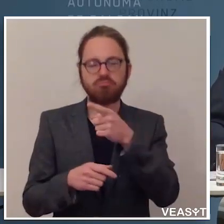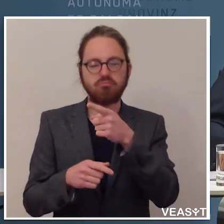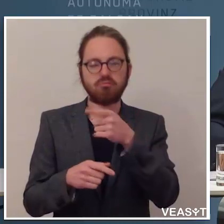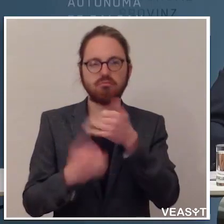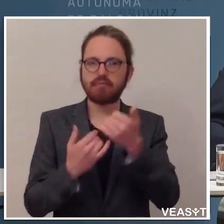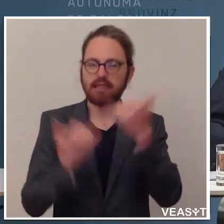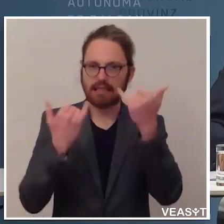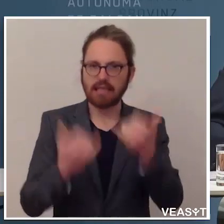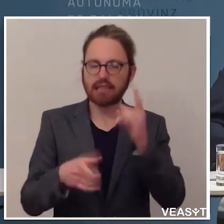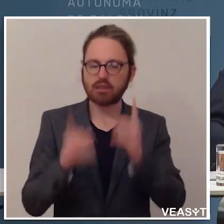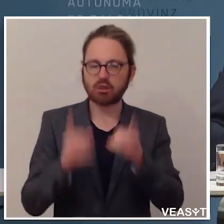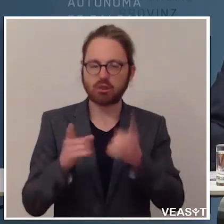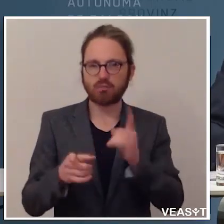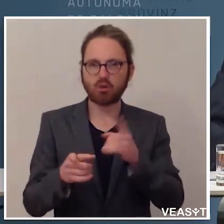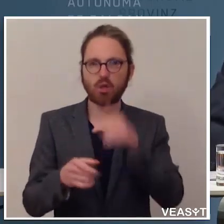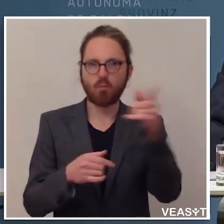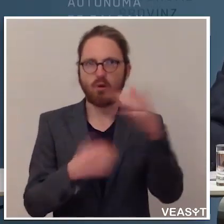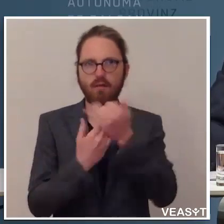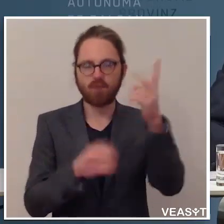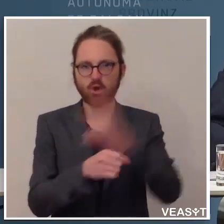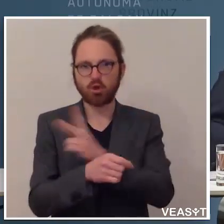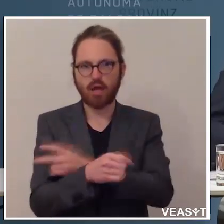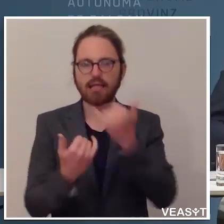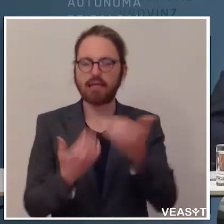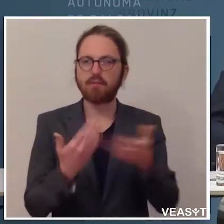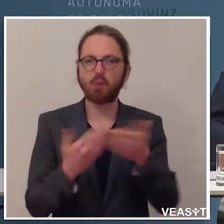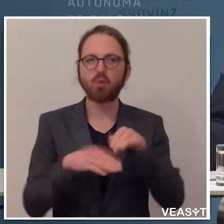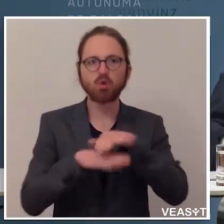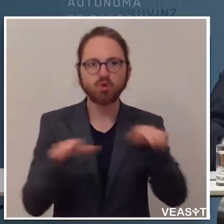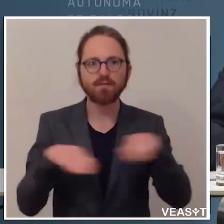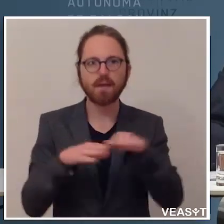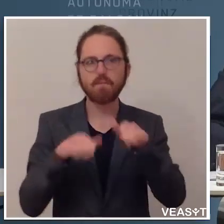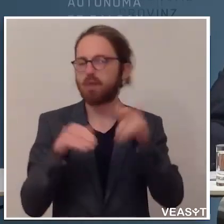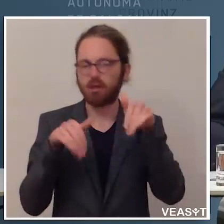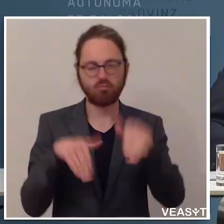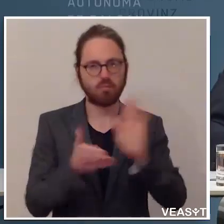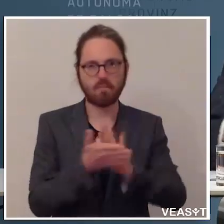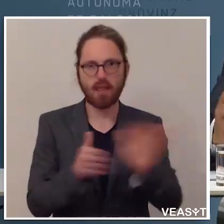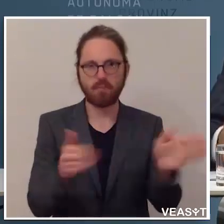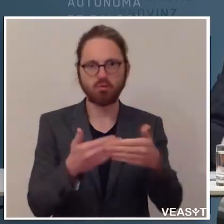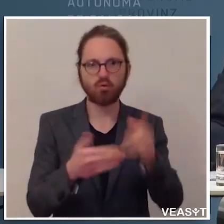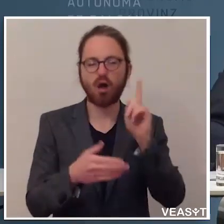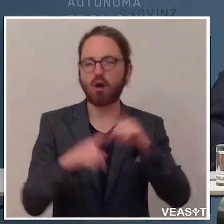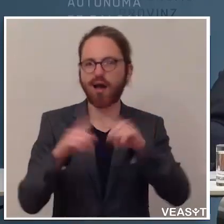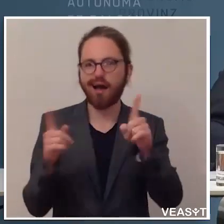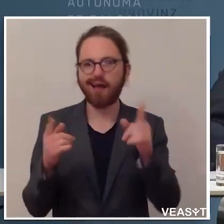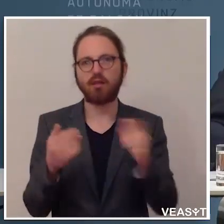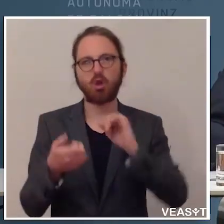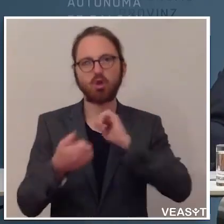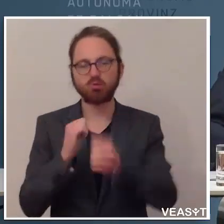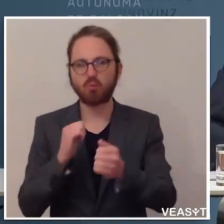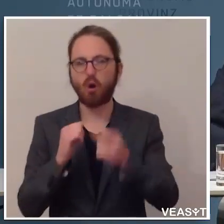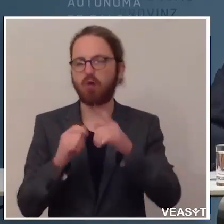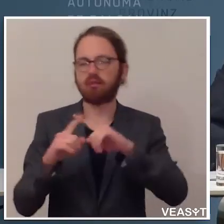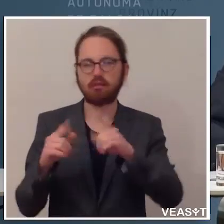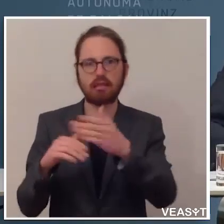sie auch sonst im Staatsgebiet gelten. Also zum Beispiel Schwimmbäder dürfen weiterhin nicht betrieben werden, auch andere Dinge wie eben Sporthallen und ähnliches mehr. Denn